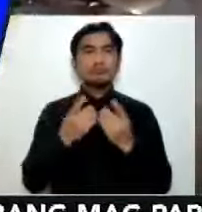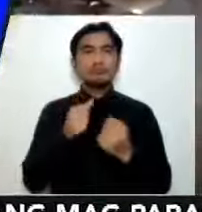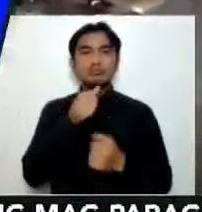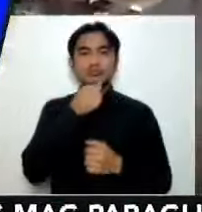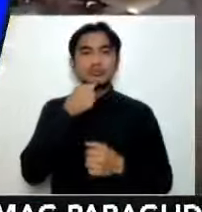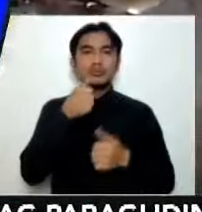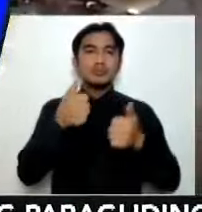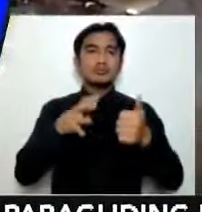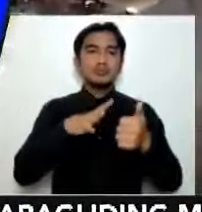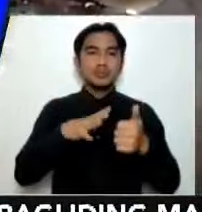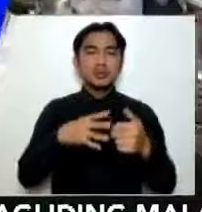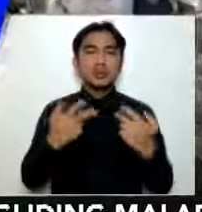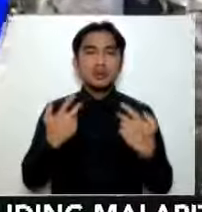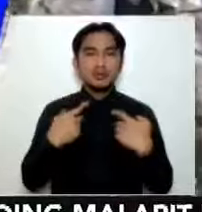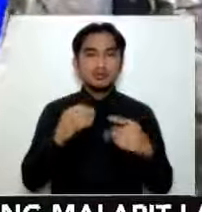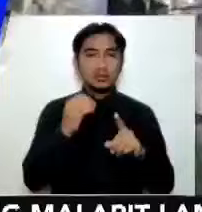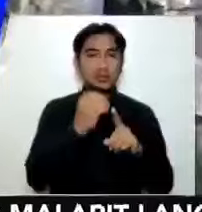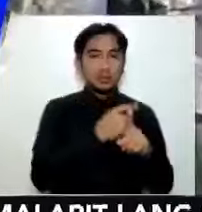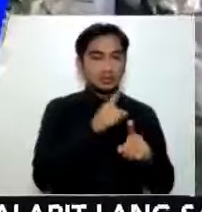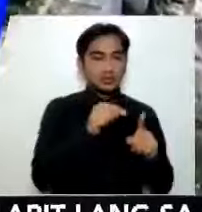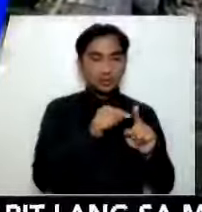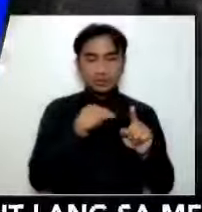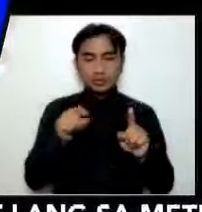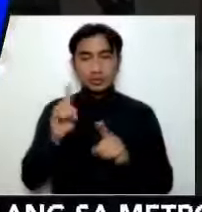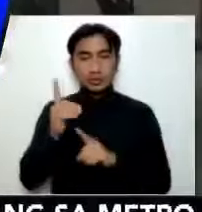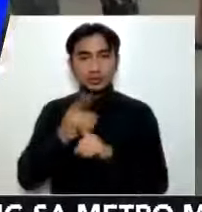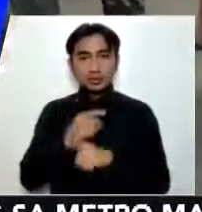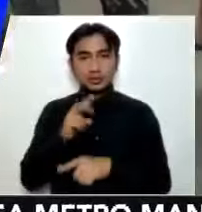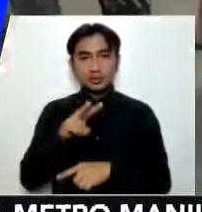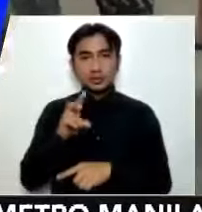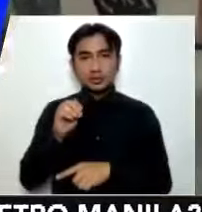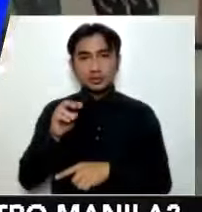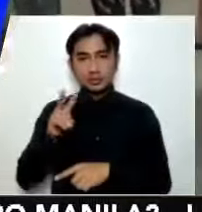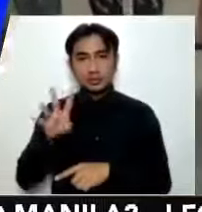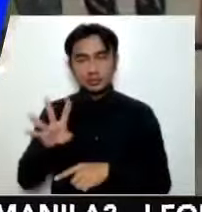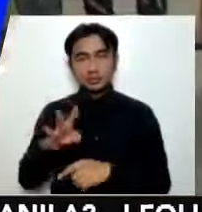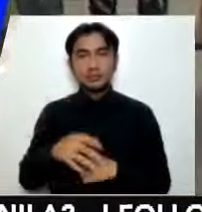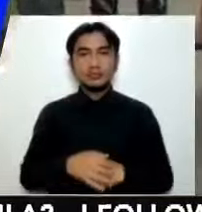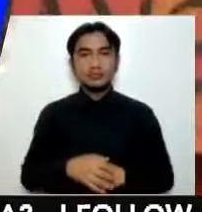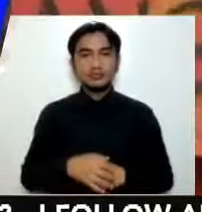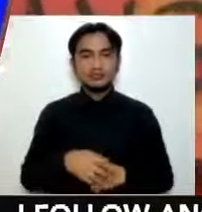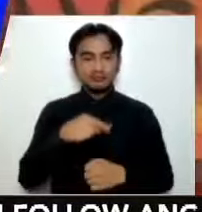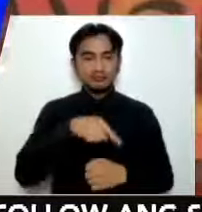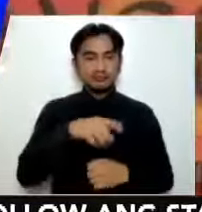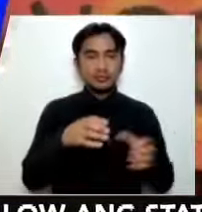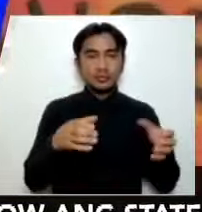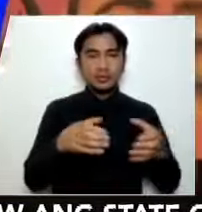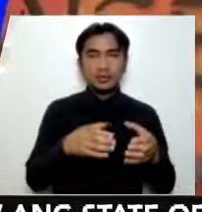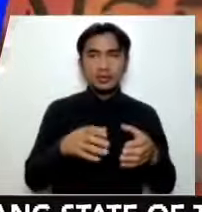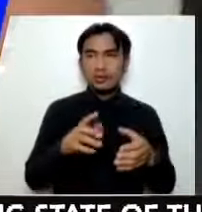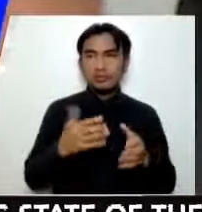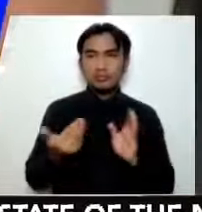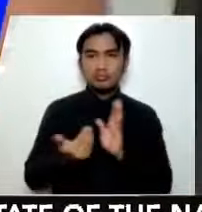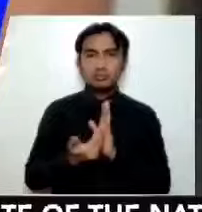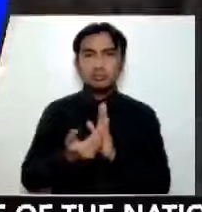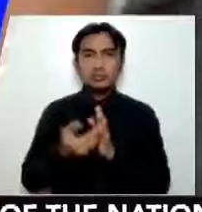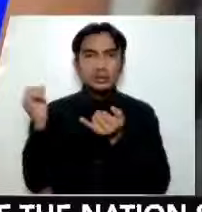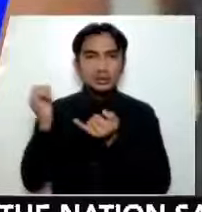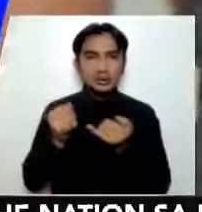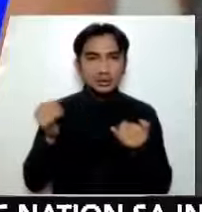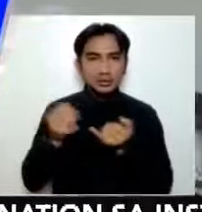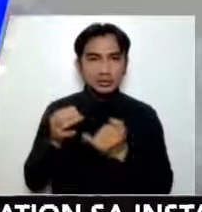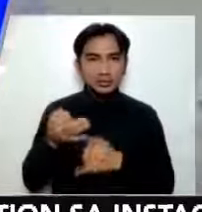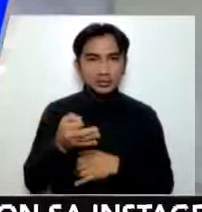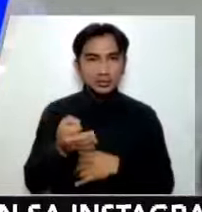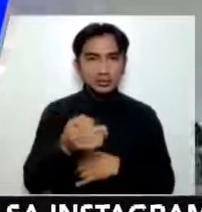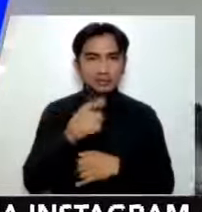mula October 1 to December 31 2024 para sa grupong pamalakaya walang basehan ang pag-import ng isda at makakasama